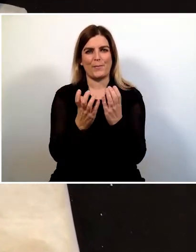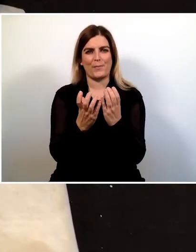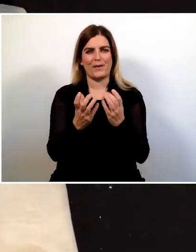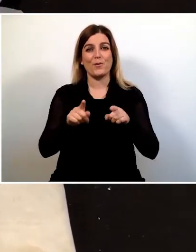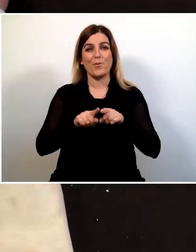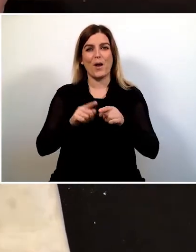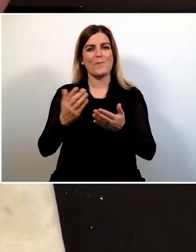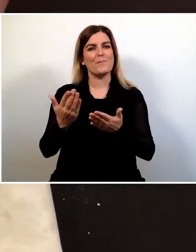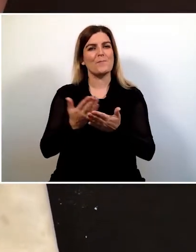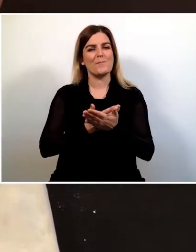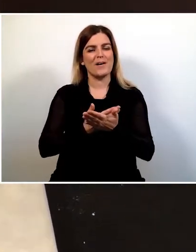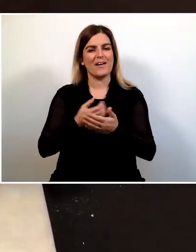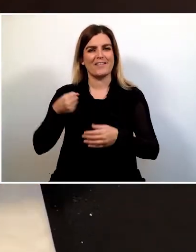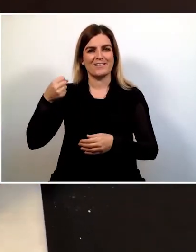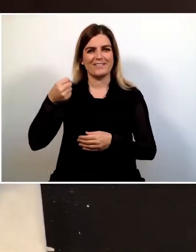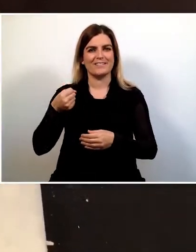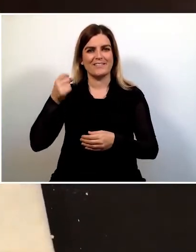pagès.